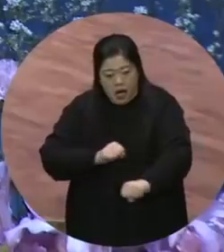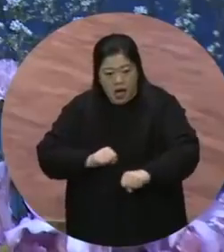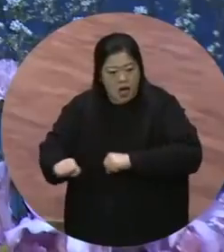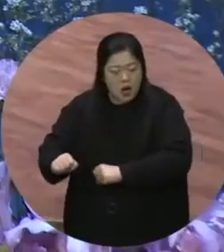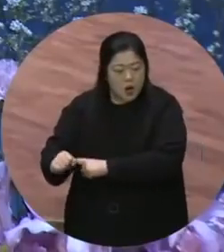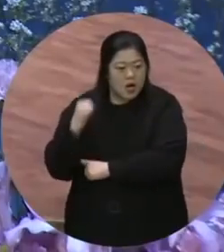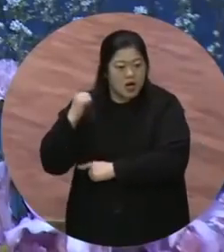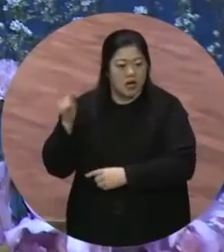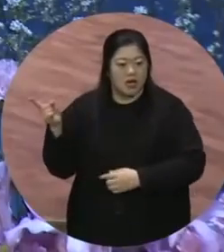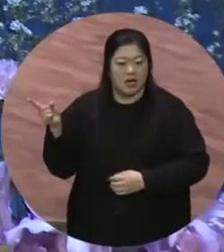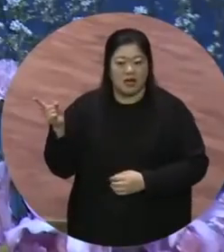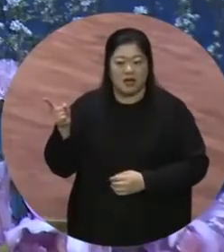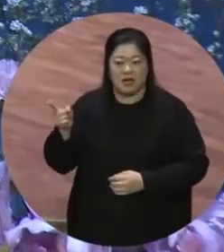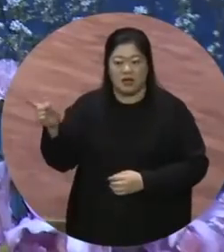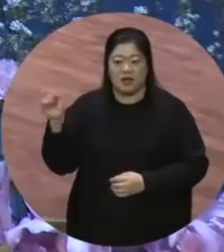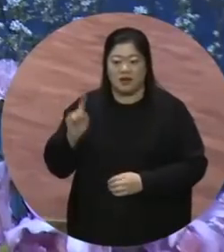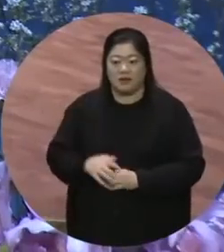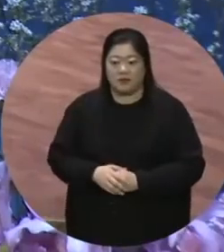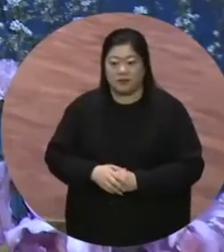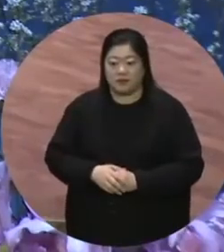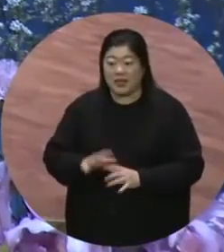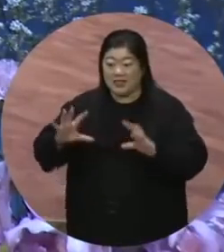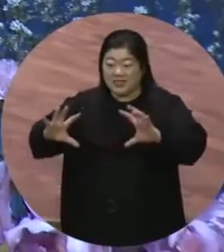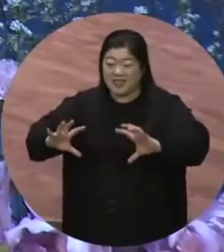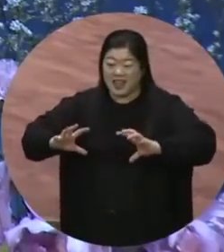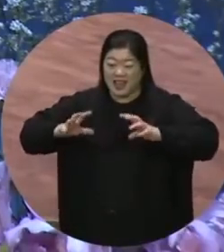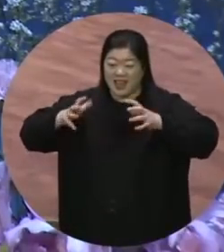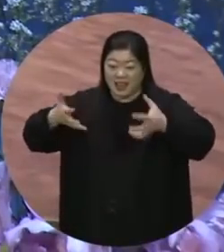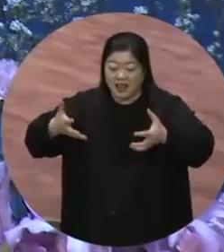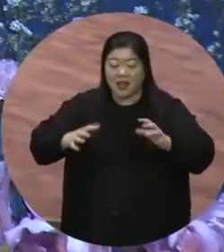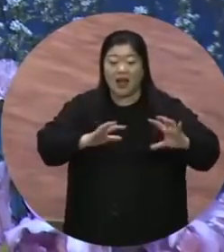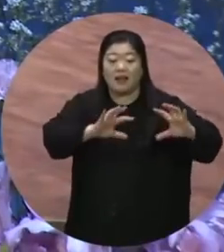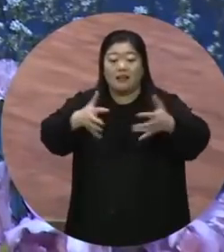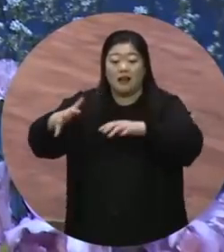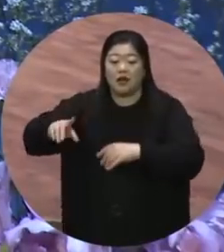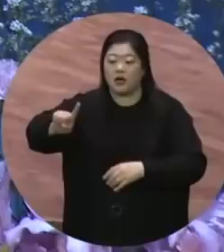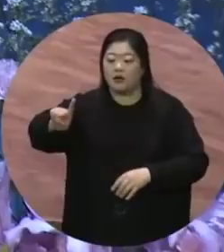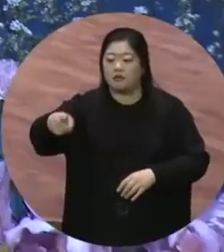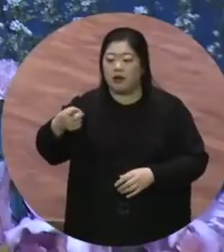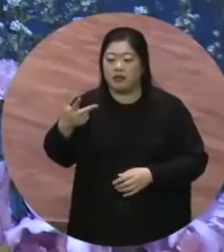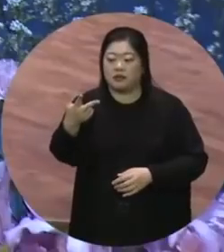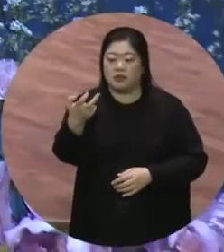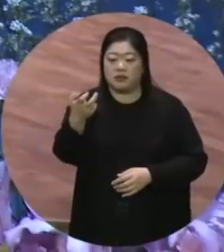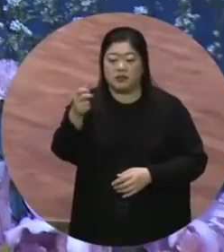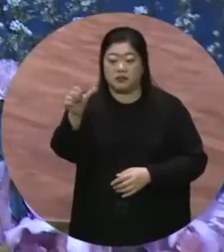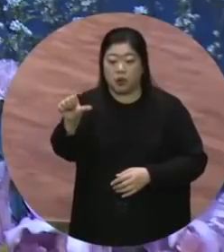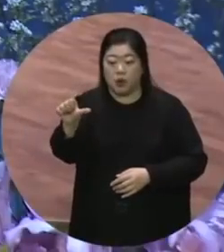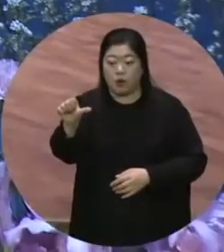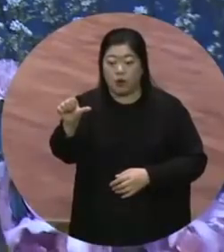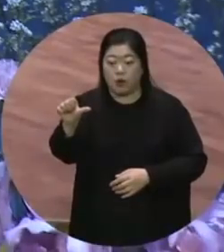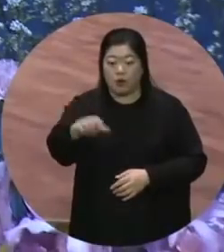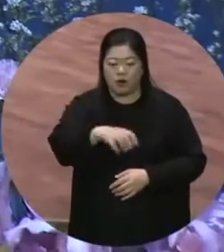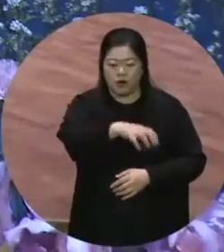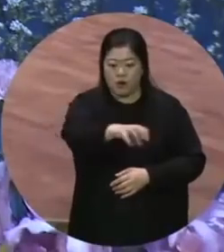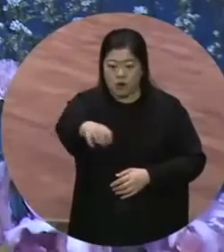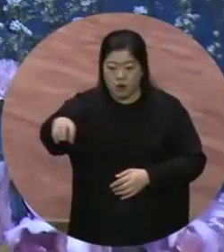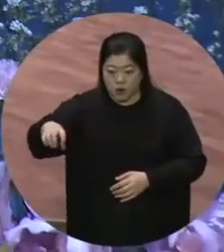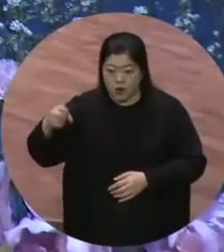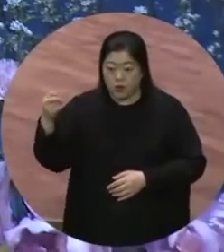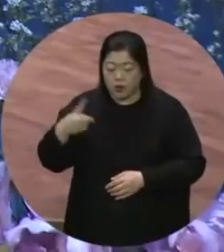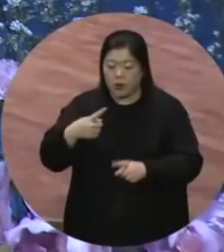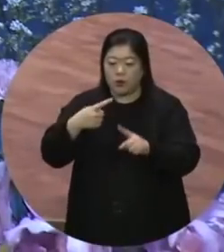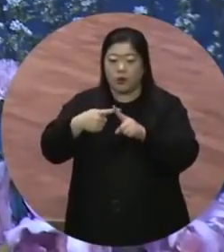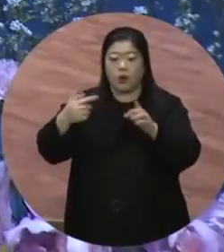엄청나게 활발하게 움직이고 있어요. 전 세계 175개국, 1천여 개의 지교회가 있고,